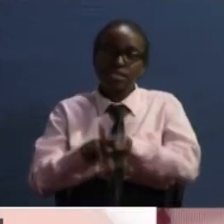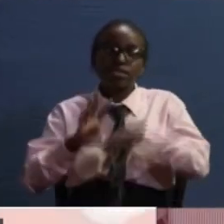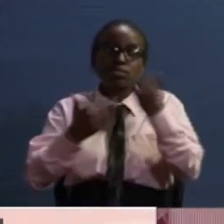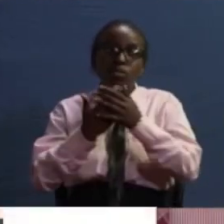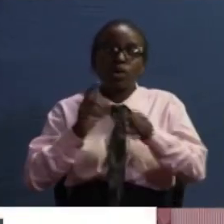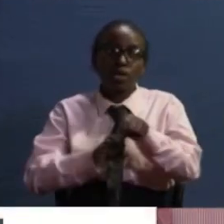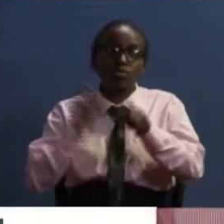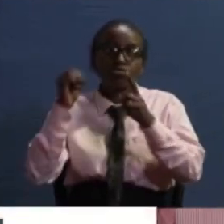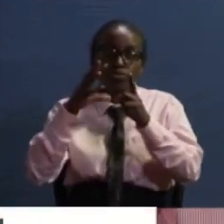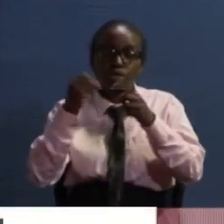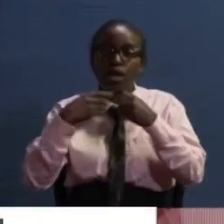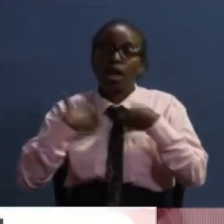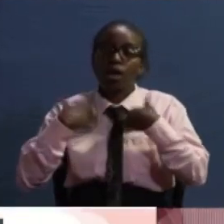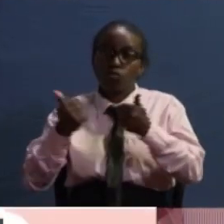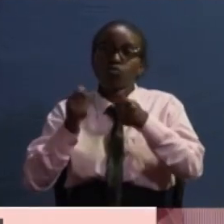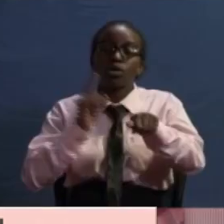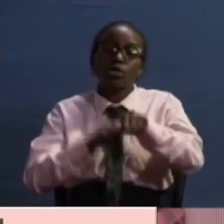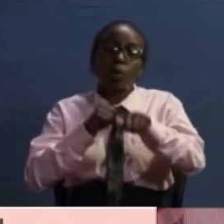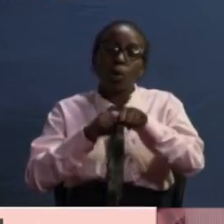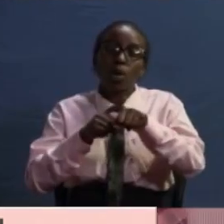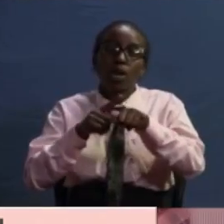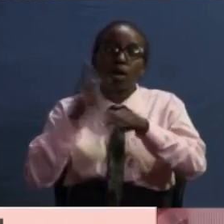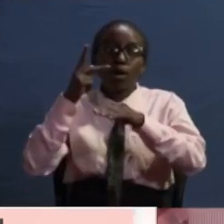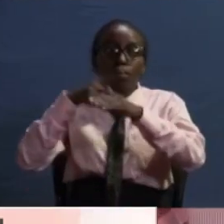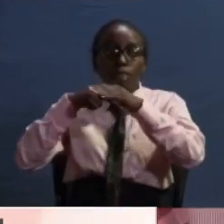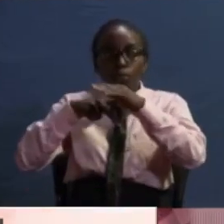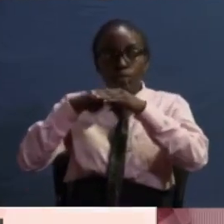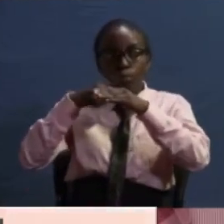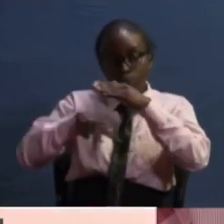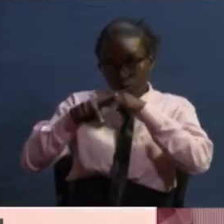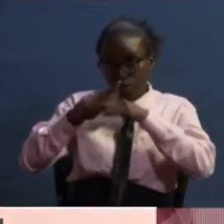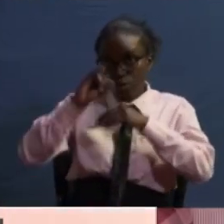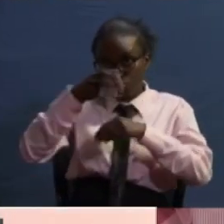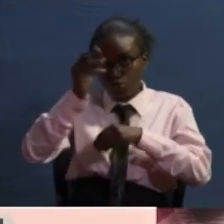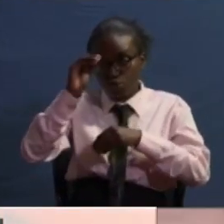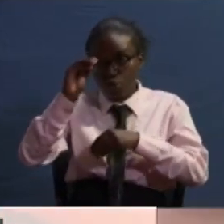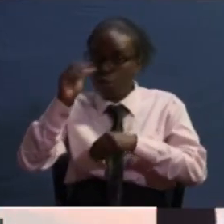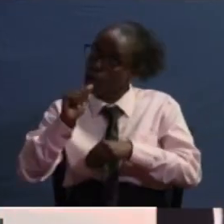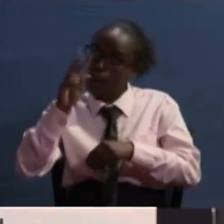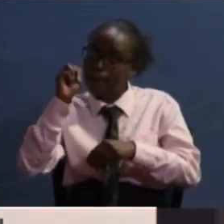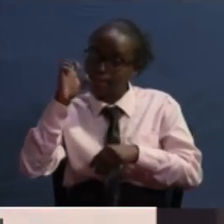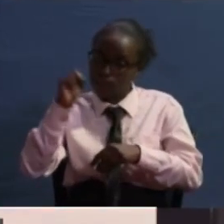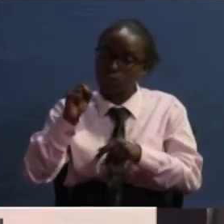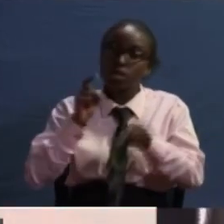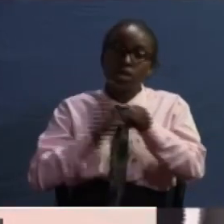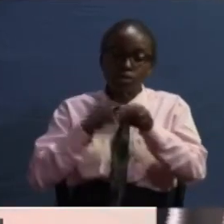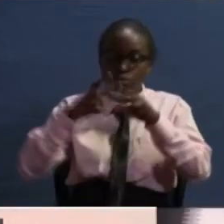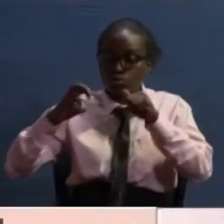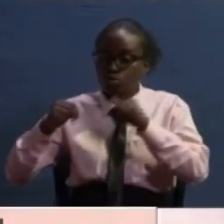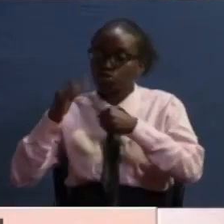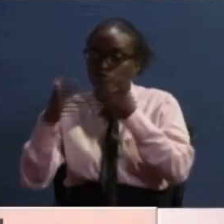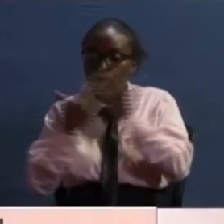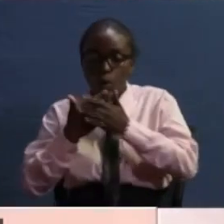wa utawala chuoni humo Profesa James Kongo, alieleza umuhimu wa kushirikisha watafiti na